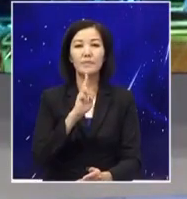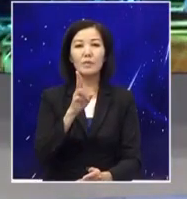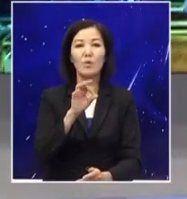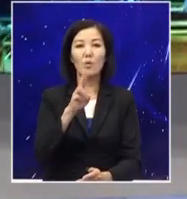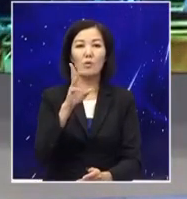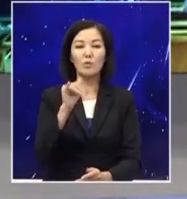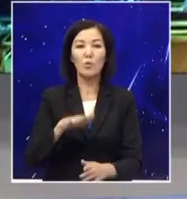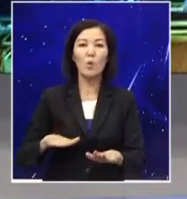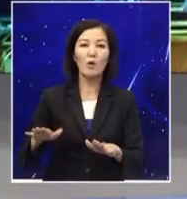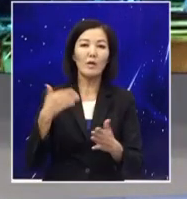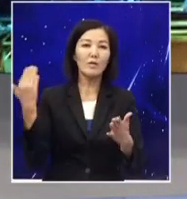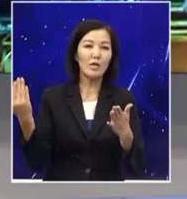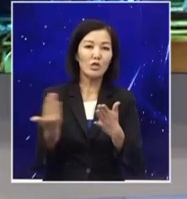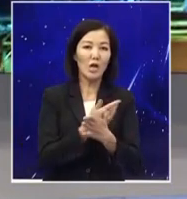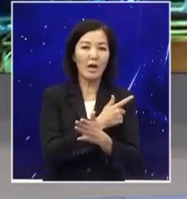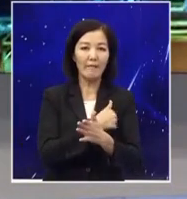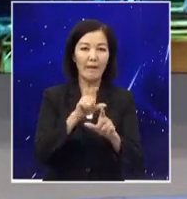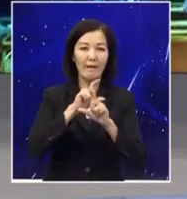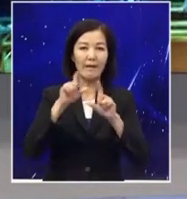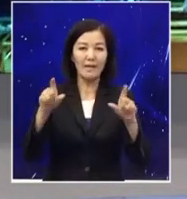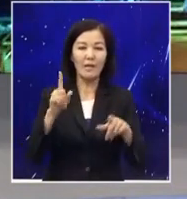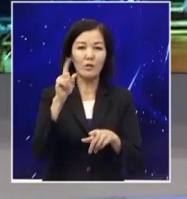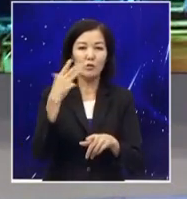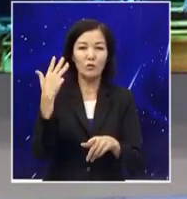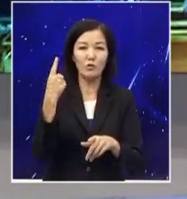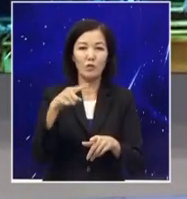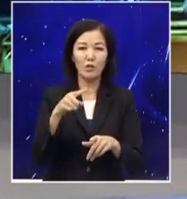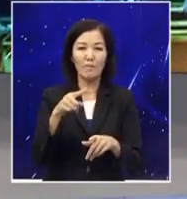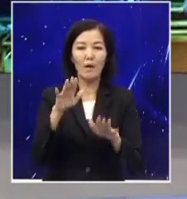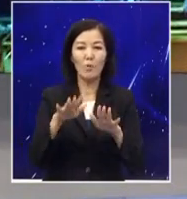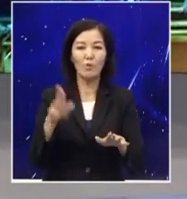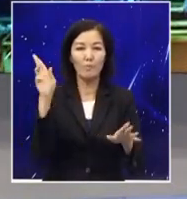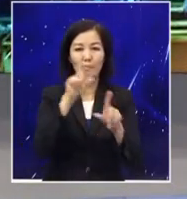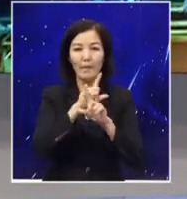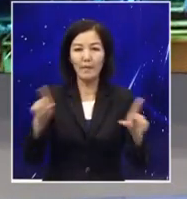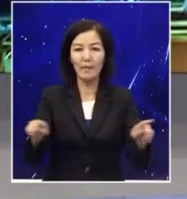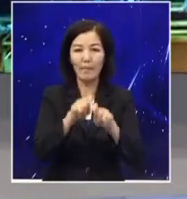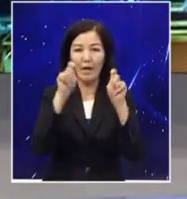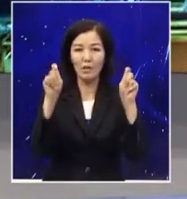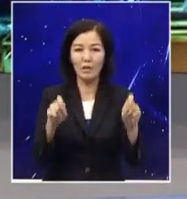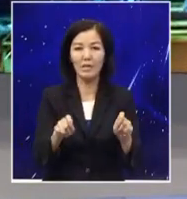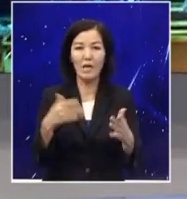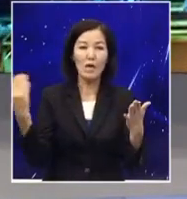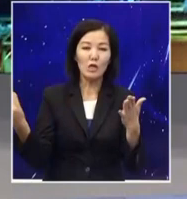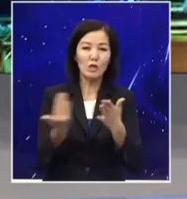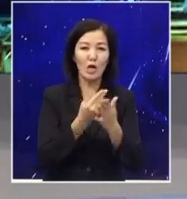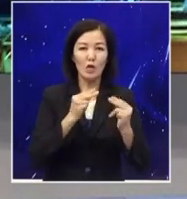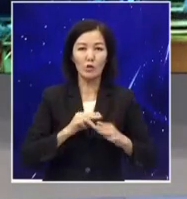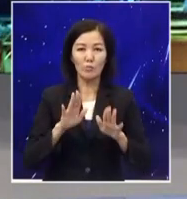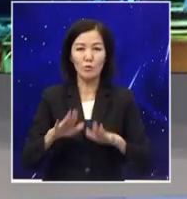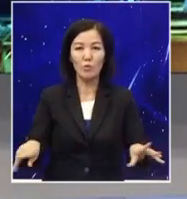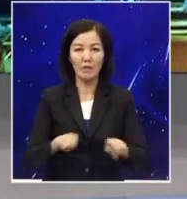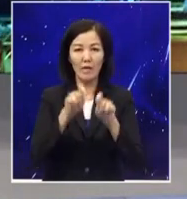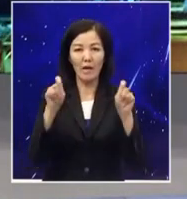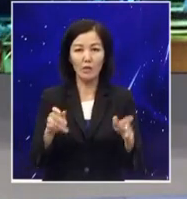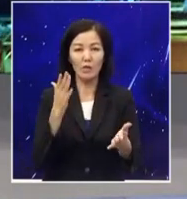Көксу ауданда су жаңа дәргерлік амбулаториямен 120 орында орта мектеп пайдалануға берілді. Осыған орай жаңа жұмыс орындары да ашылып